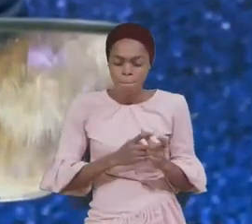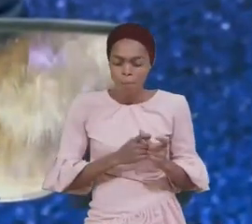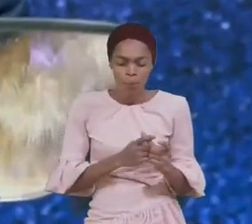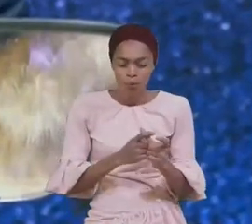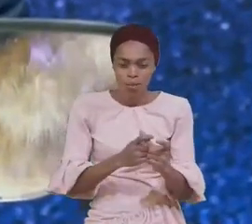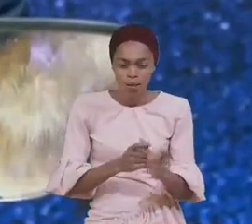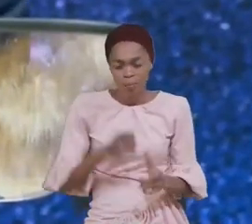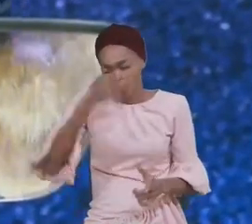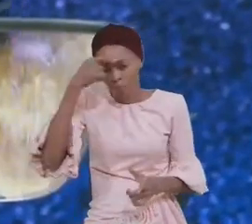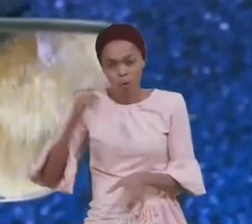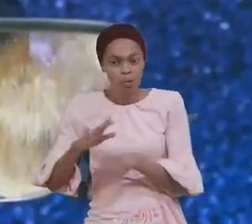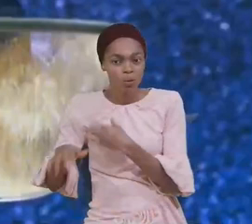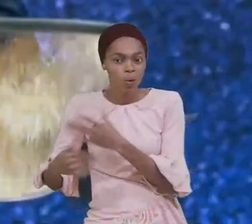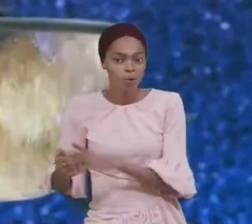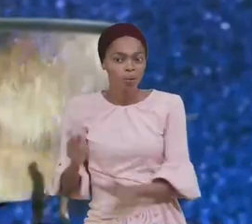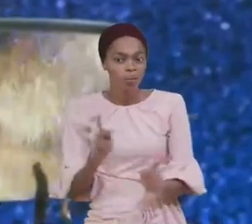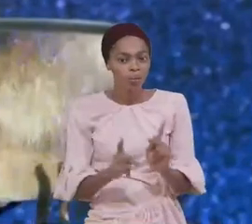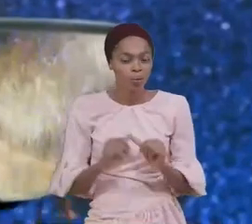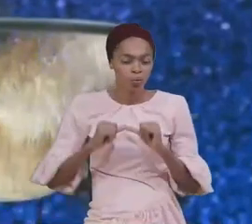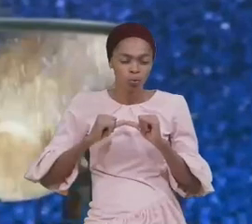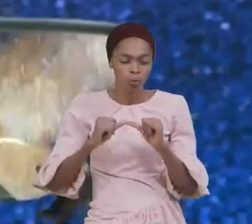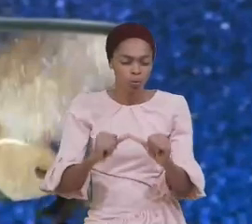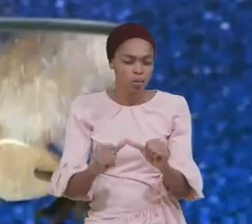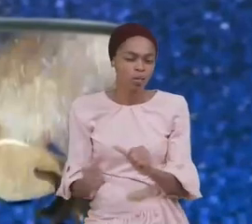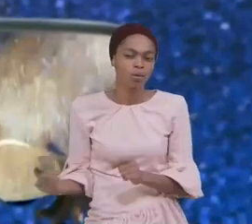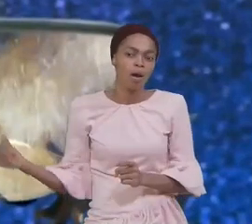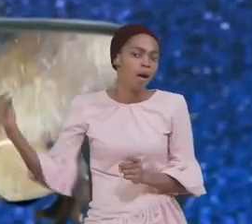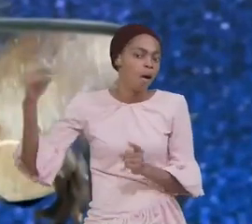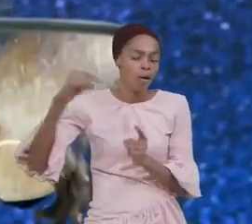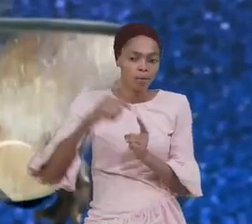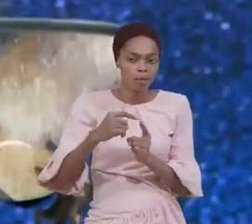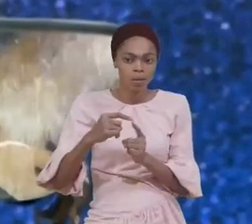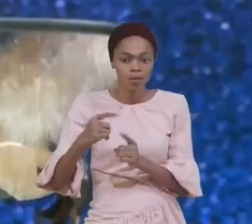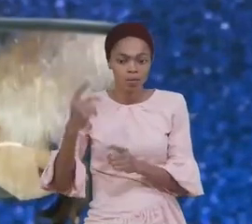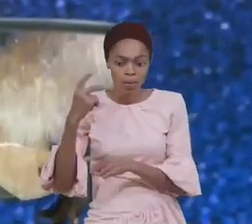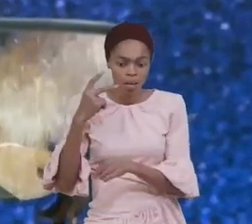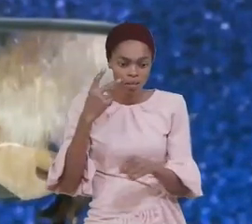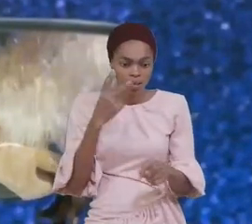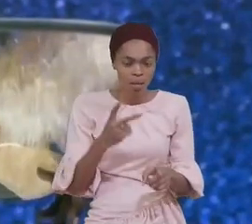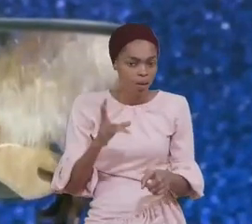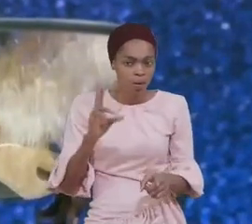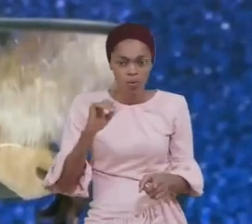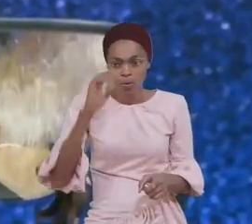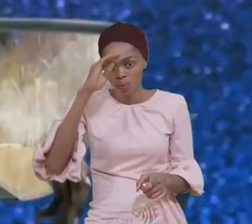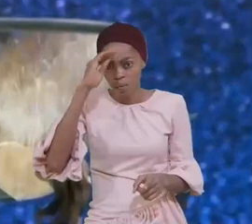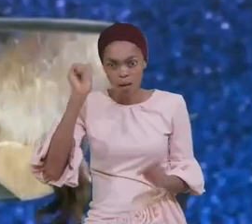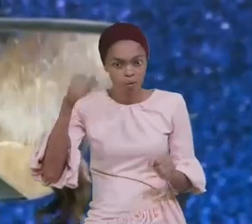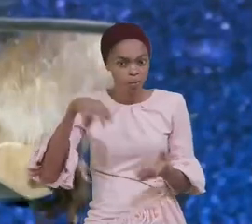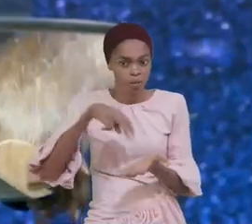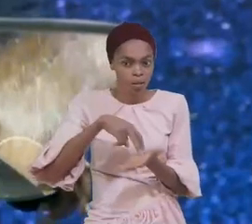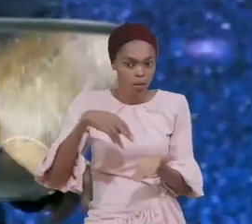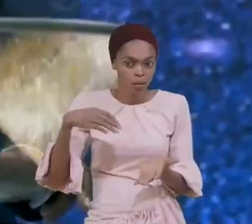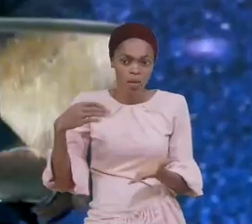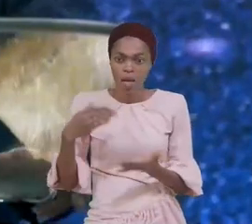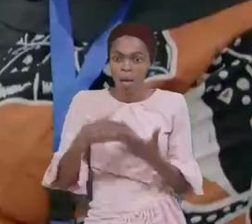que tous ont continué jusqu'à ce qu'ils aient vu que nul